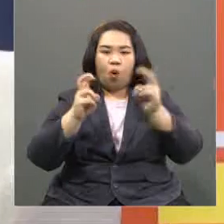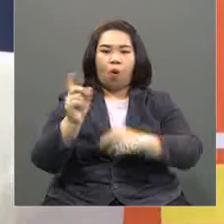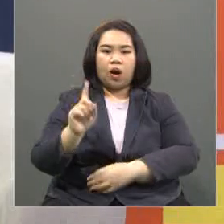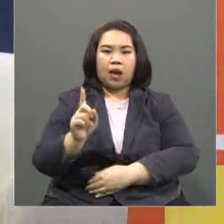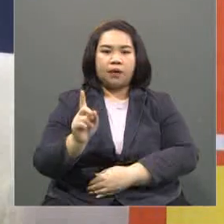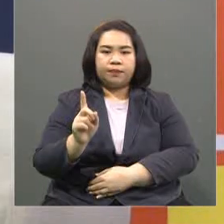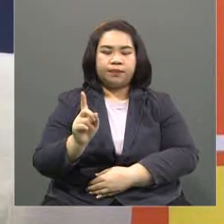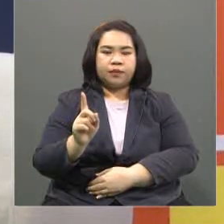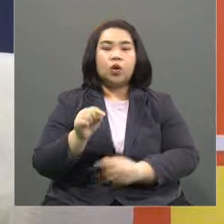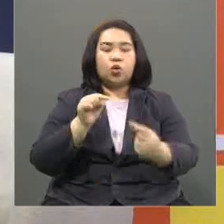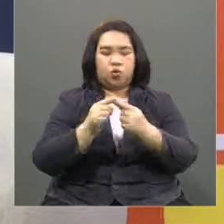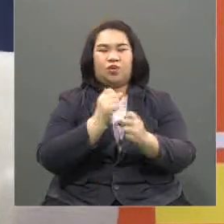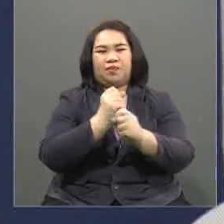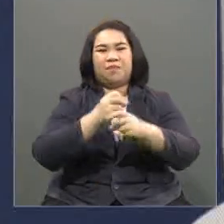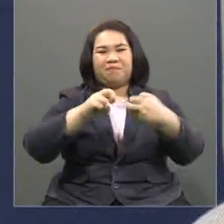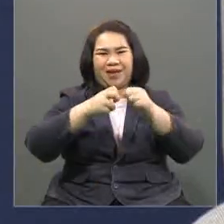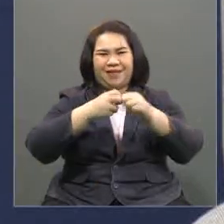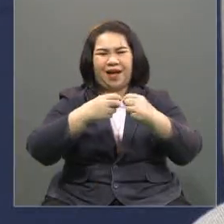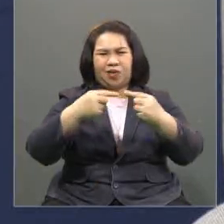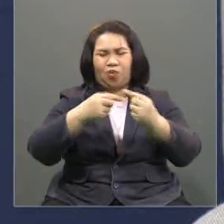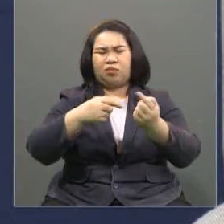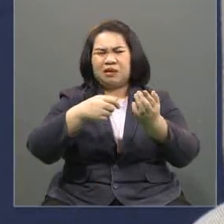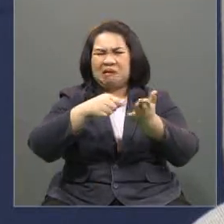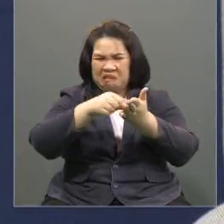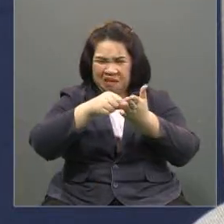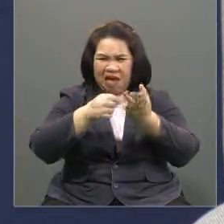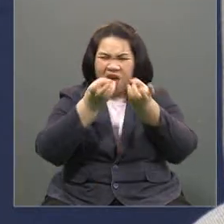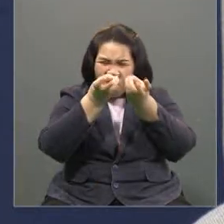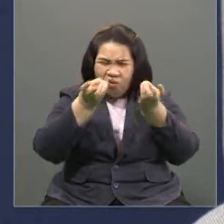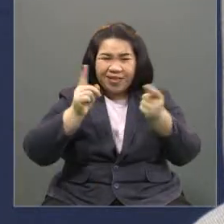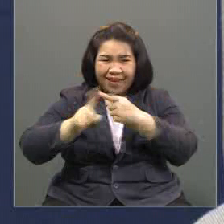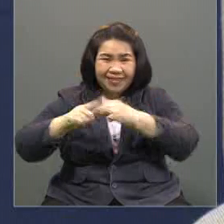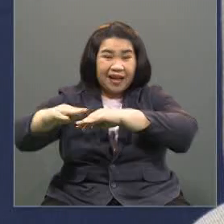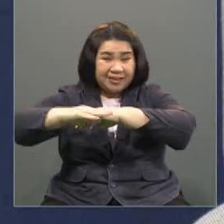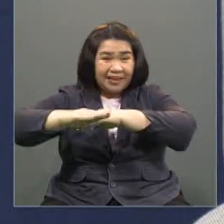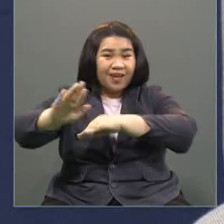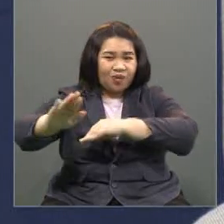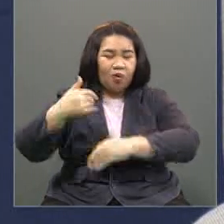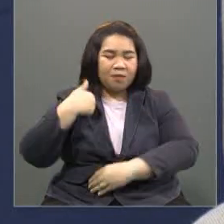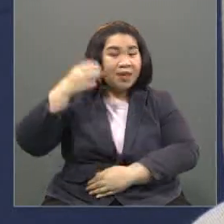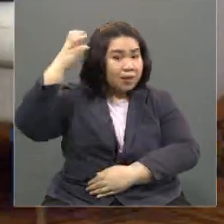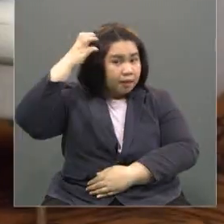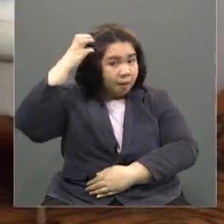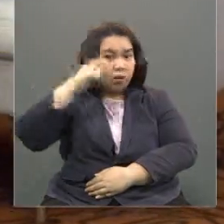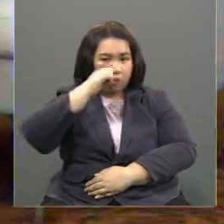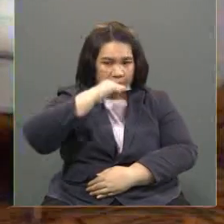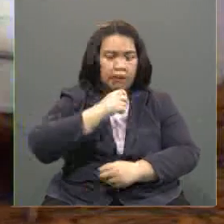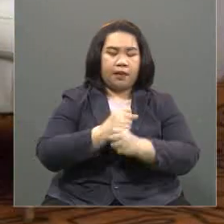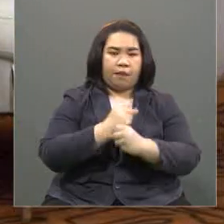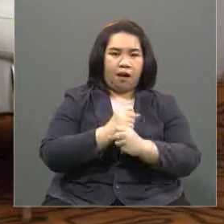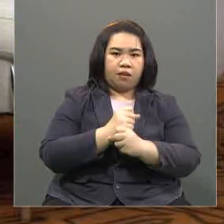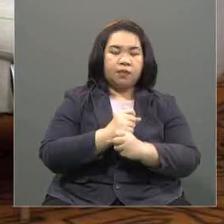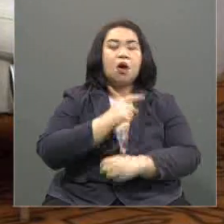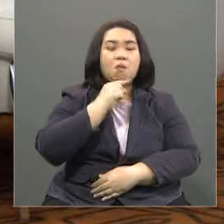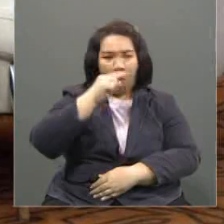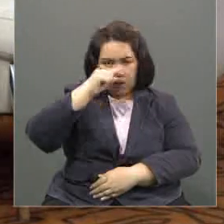คือการร่วมแก้ปัญหาหมอกควันข้ามแดนด้วยการเพิ่มขีดความสามารถให้หน่วยงานของฝ่ายลาวโดยทางฝ่ายไทยเนี่ยพร้อม